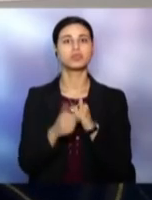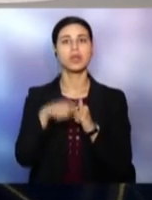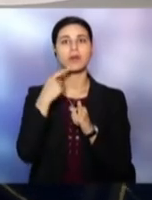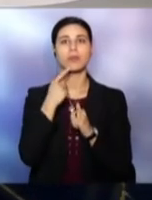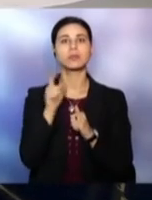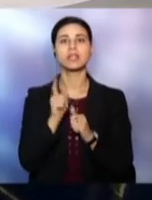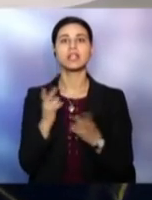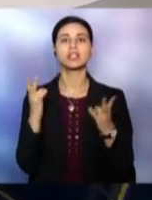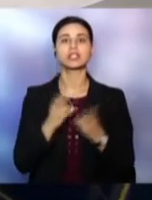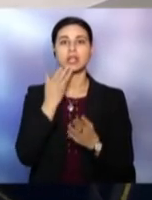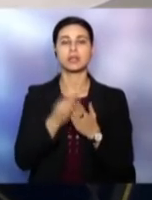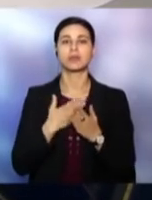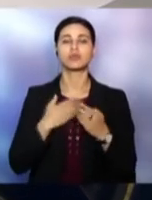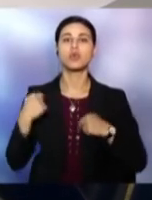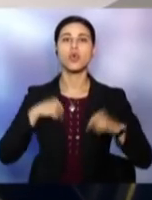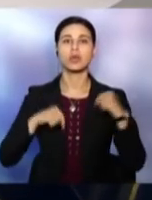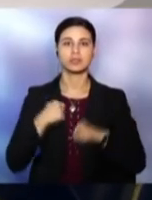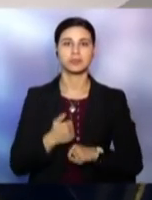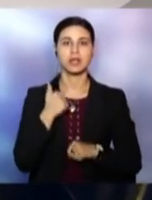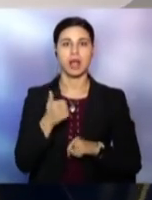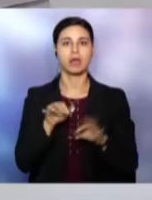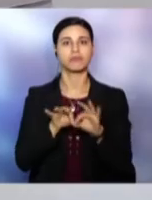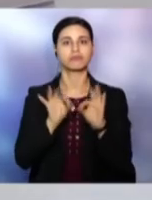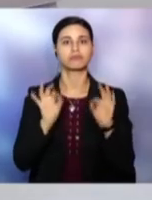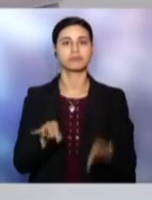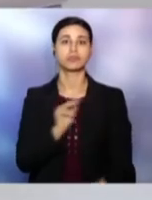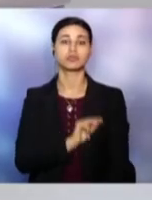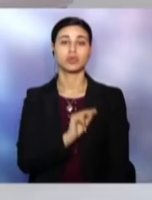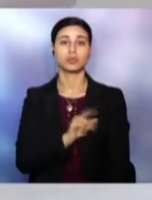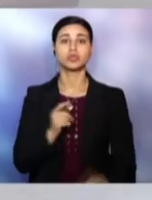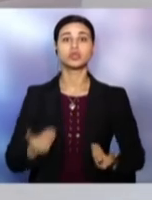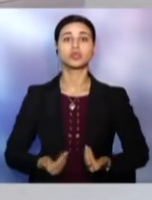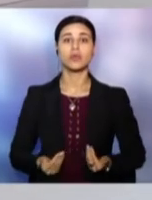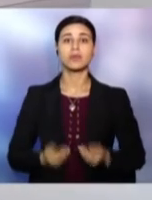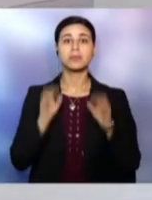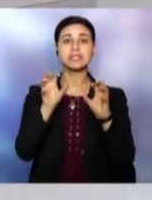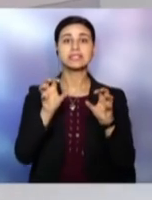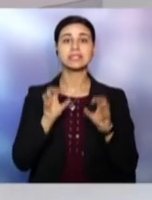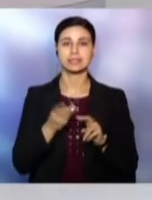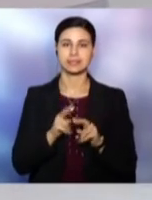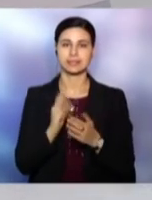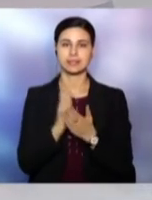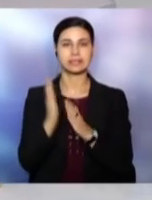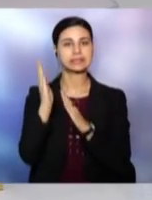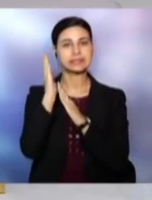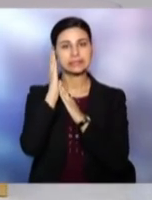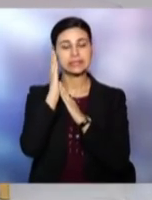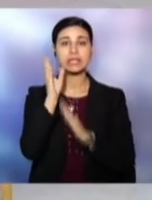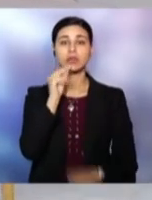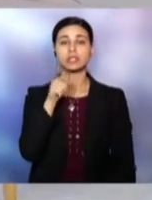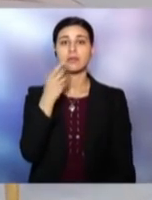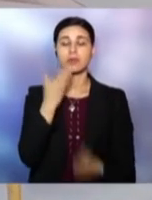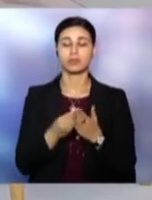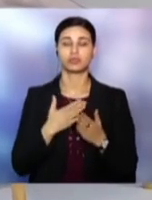ჩვენს ორგანიზმს ნორმალური გამართული მუშაობისათვის. ერთ-ერთი ფაქტორი ცხოვრების წესისა გახლავთ ძილი. როდესაც ჩვენ საუბრობთ